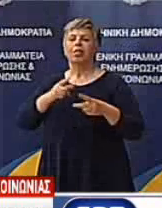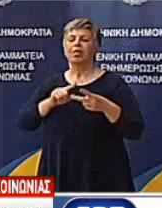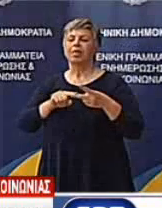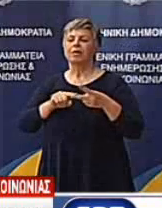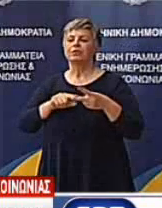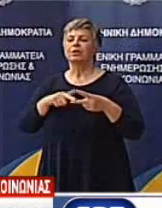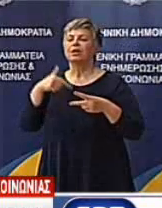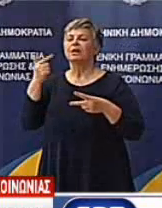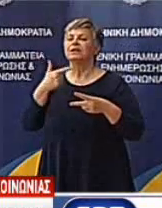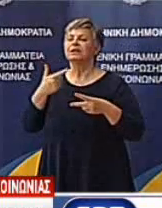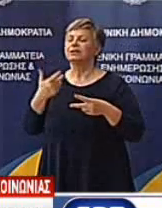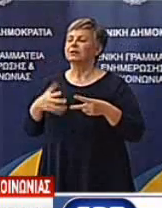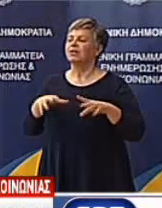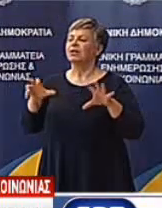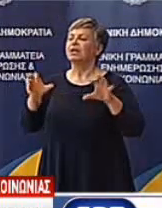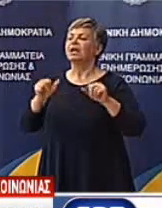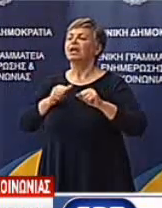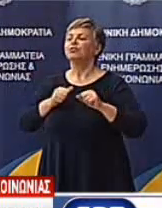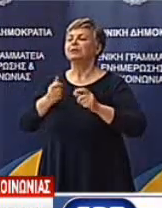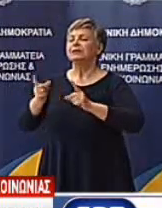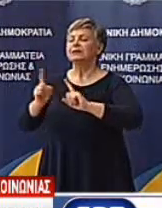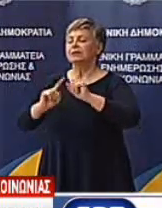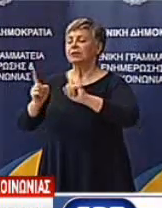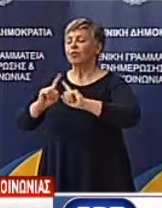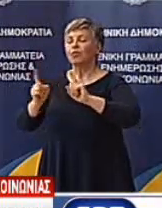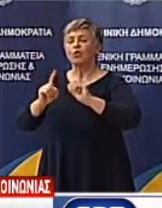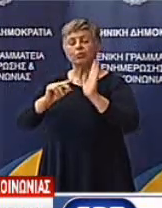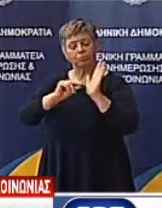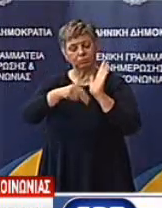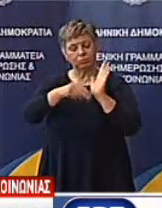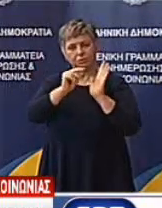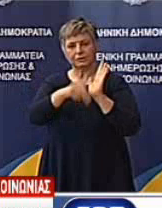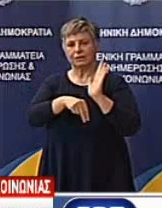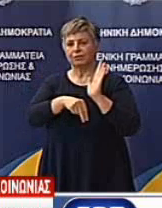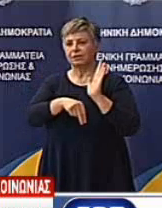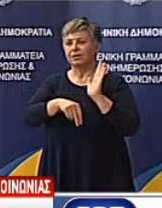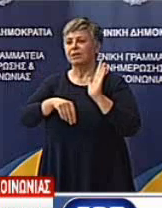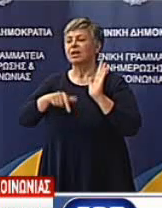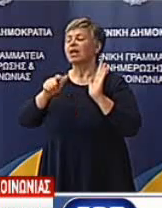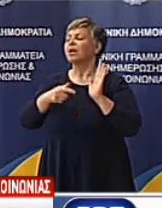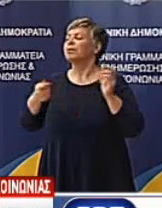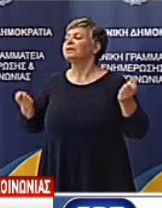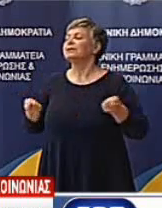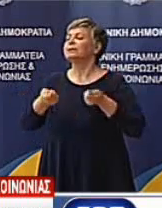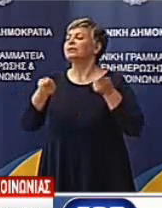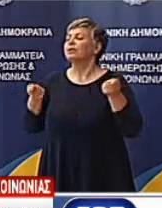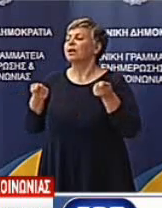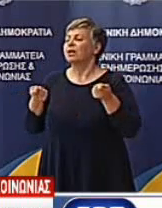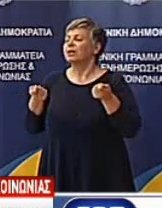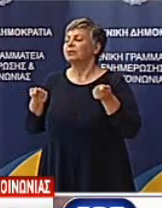από τη Συμφωνία του Καλοκαιριού, το οποίο και πρέπει να υλοποιήσουμε. Αν αυτό το κάναμε απλά, θα έπρεπε να γίνει μια